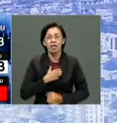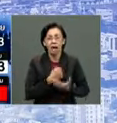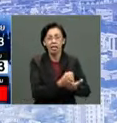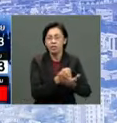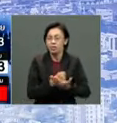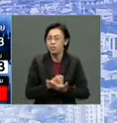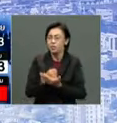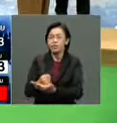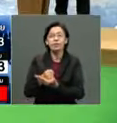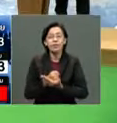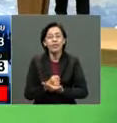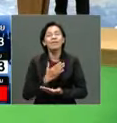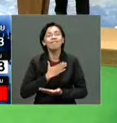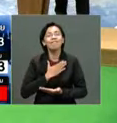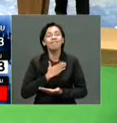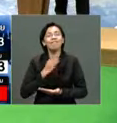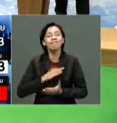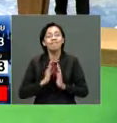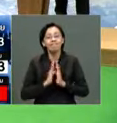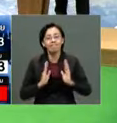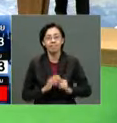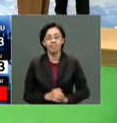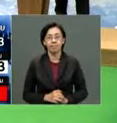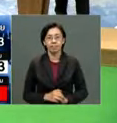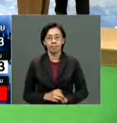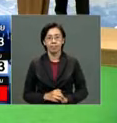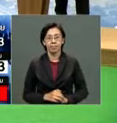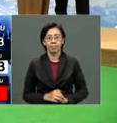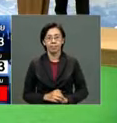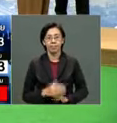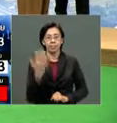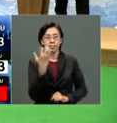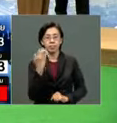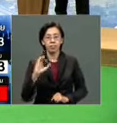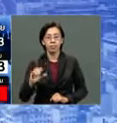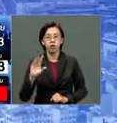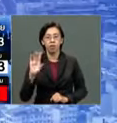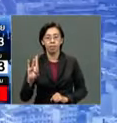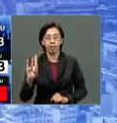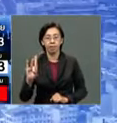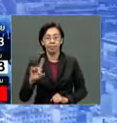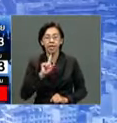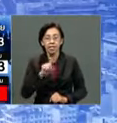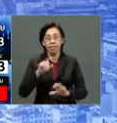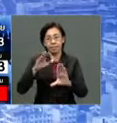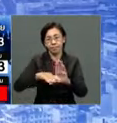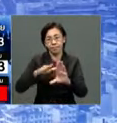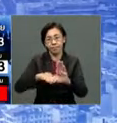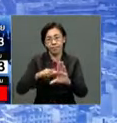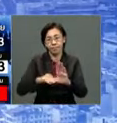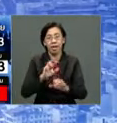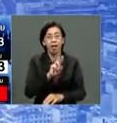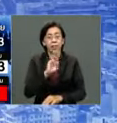กันครับขอบพระคุณครับ ครับคำถามต่อไปฝากมาจากทางช่อง8นะครับถามถึงกรณีลงทะเบียนในระบบไทยชนะครับว่ามีการเก็บ